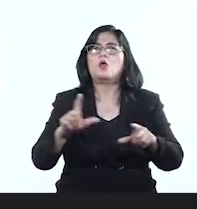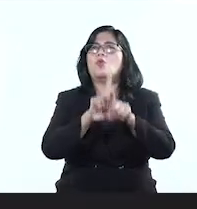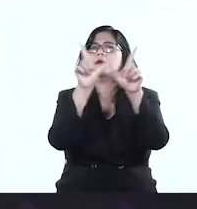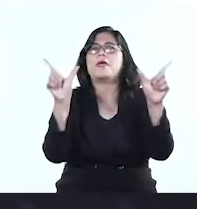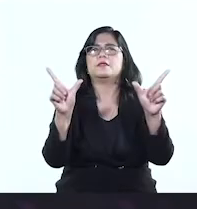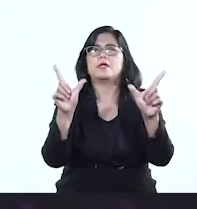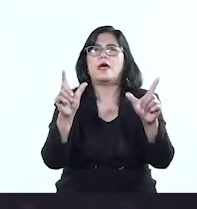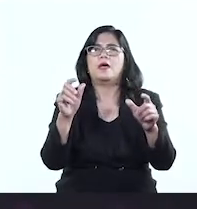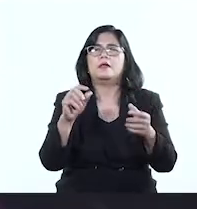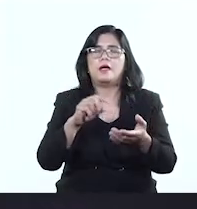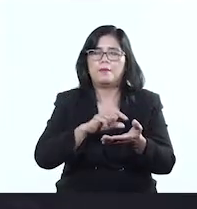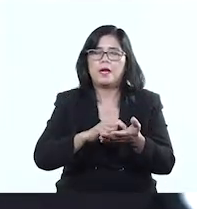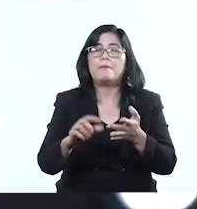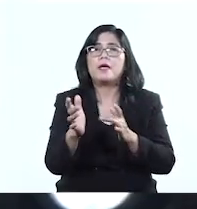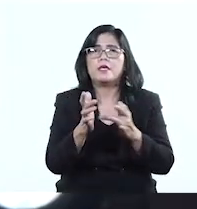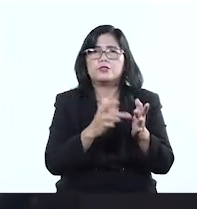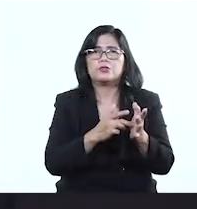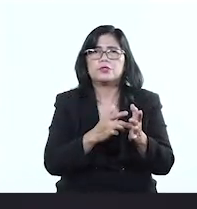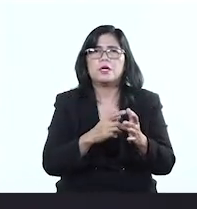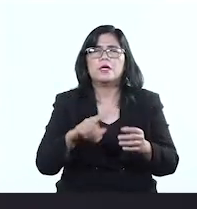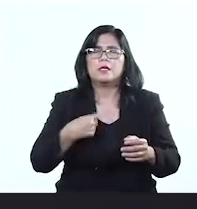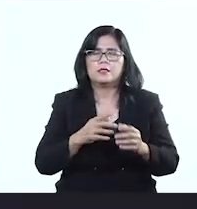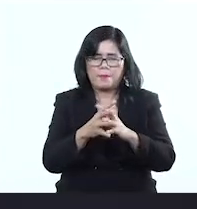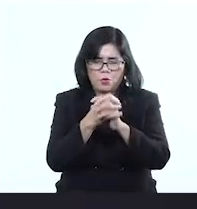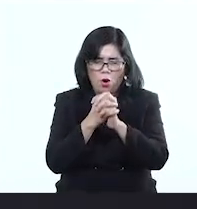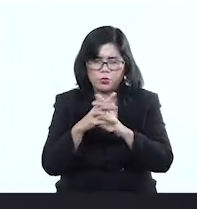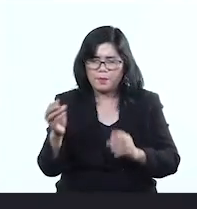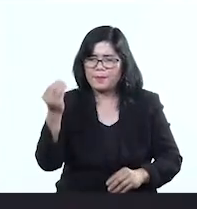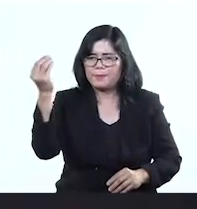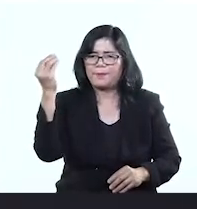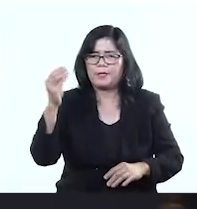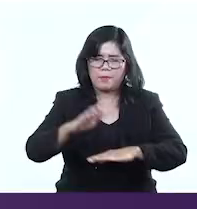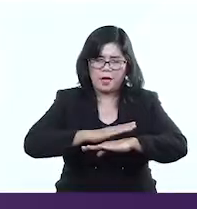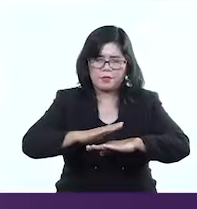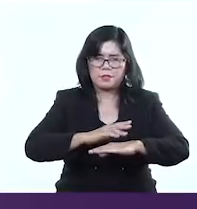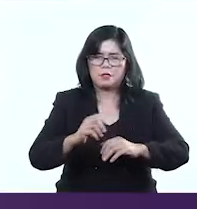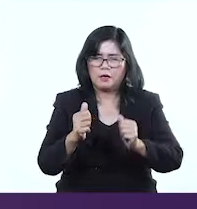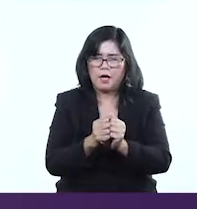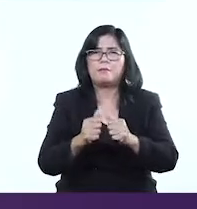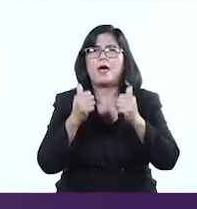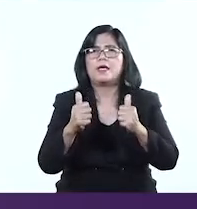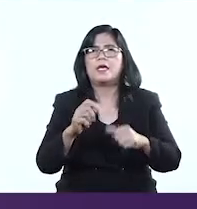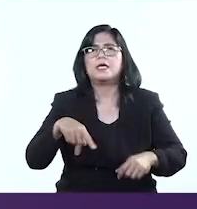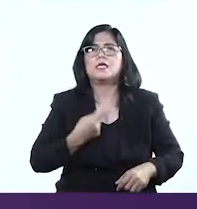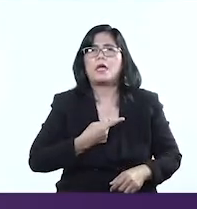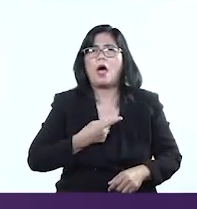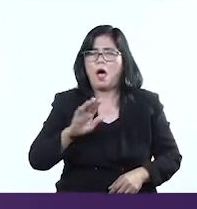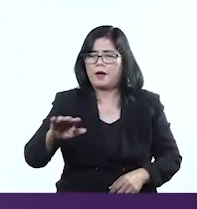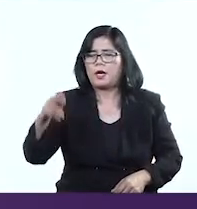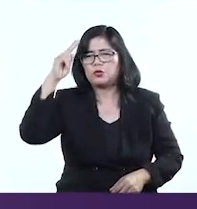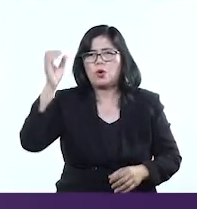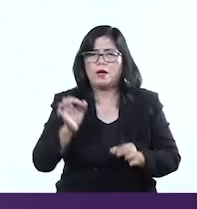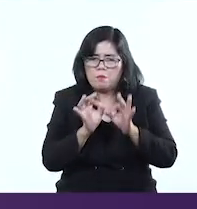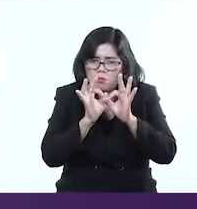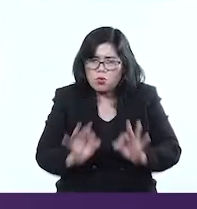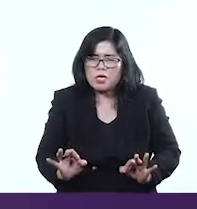dalam damai Yesus kita berdoa buat pemilik kita bisa mengatasi dengan baik dan kita anak tuhan bagi tersebut murni